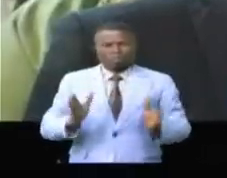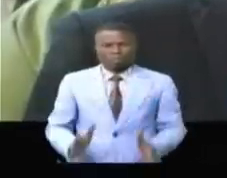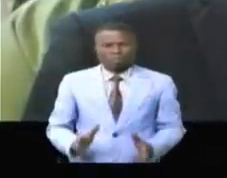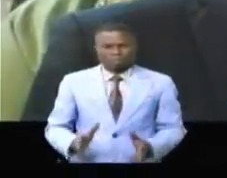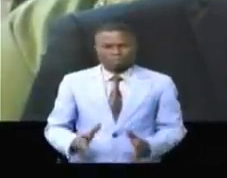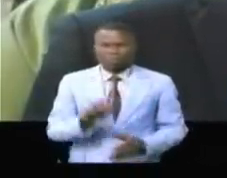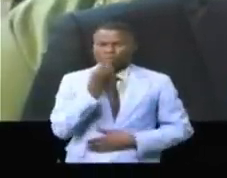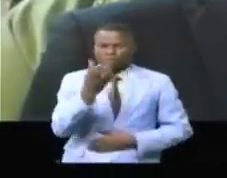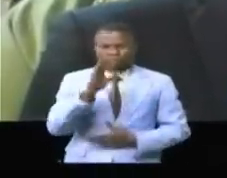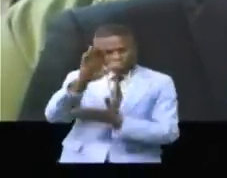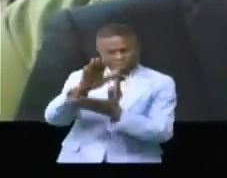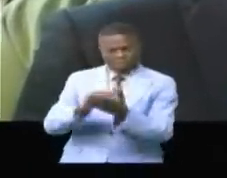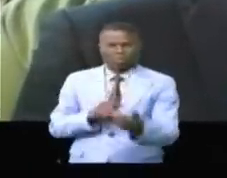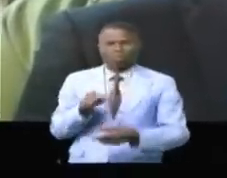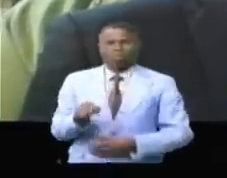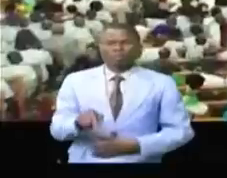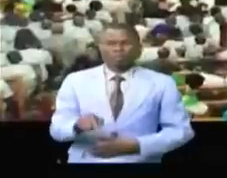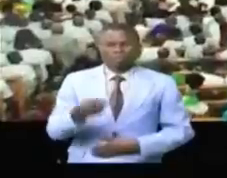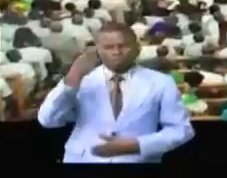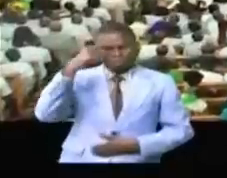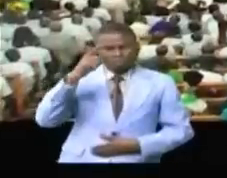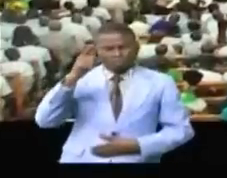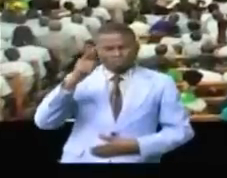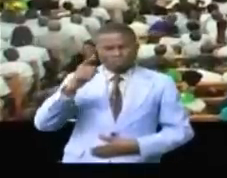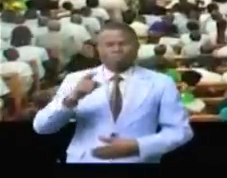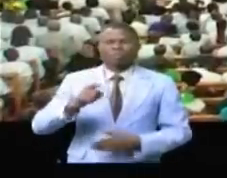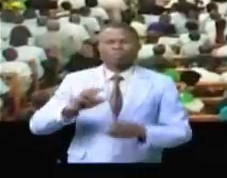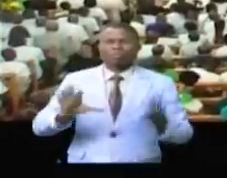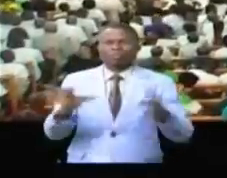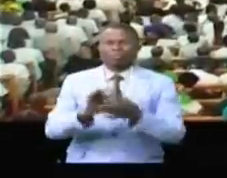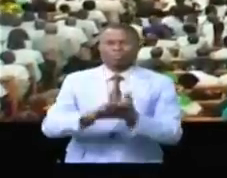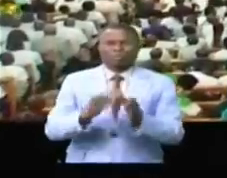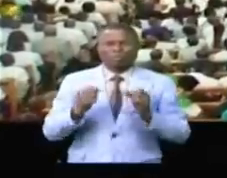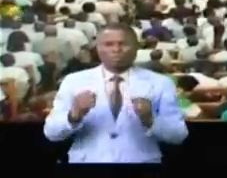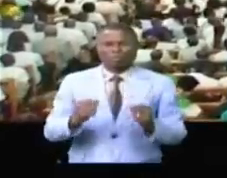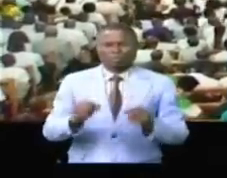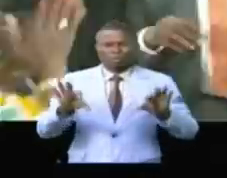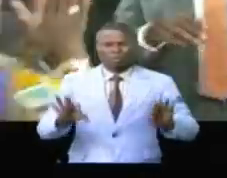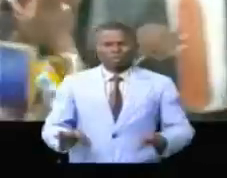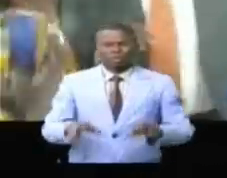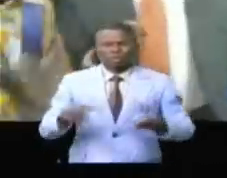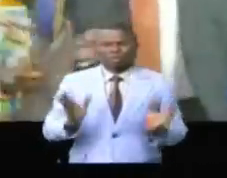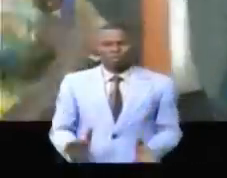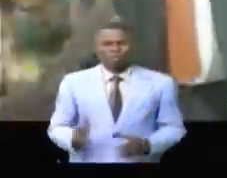Un exemple à prendre en compte pour solidifier l'intégrité territoriale.